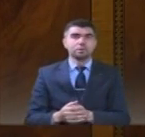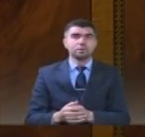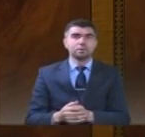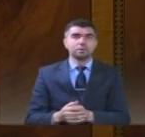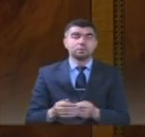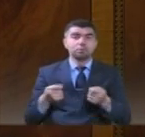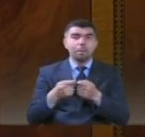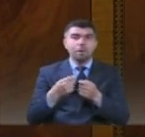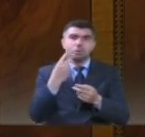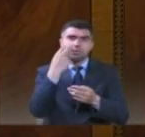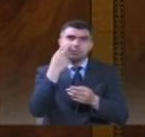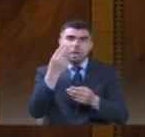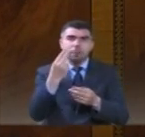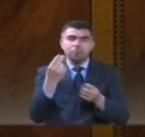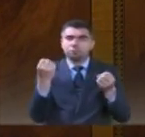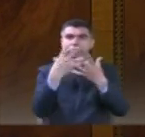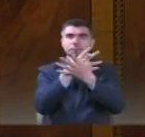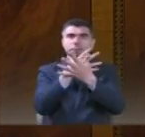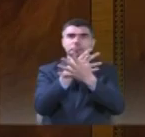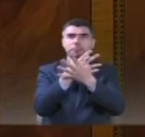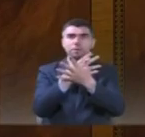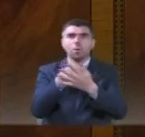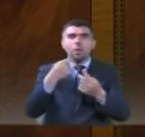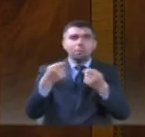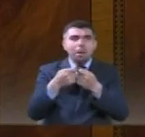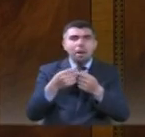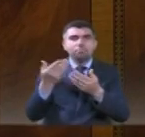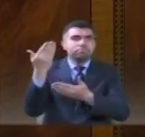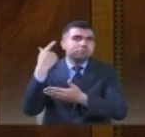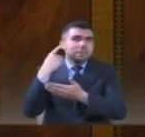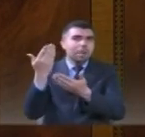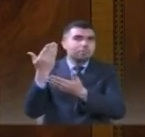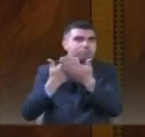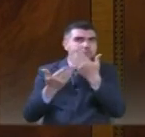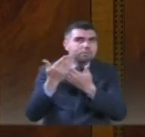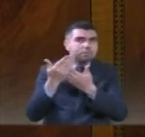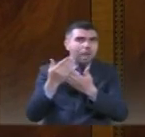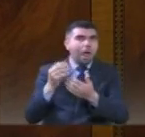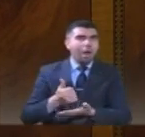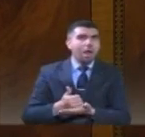نجي نشوف شي مقترحات اللي تنقدر اللي تنشوف بلي نقدرون تنقول هاد الناس راهو ما كيعاونونا.